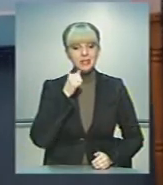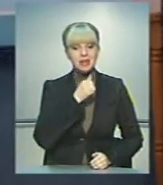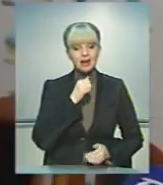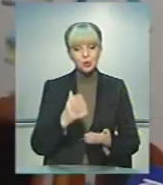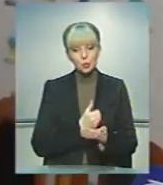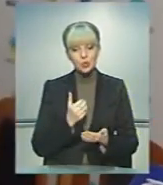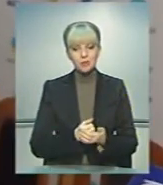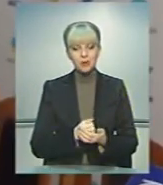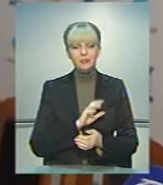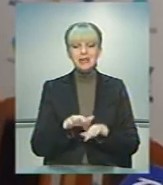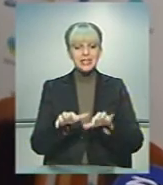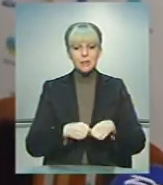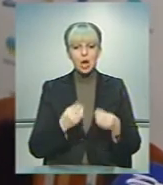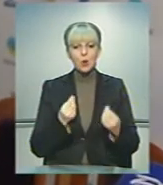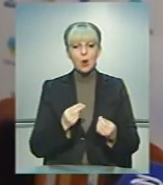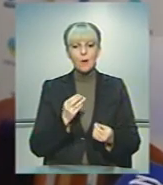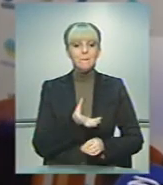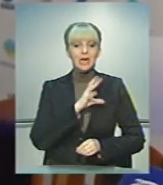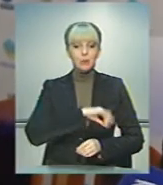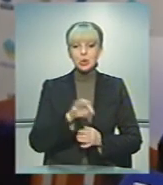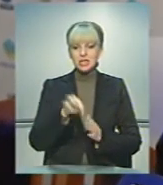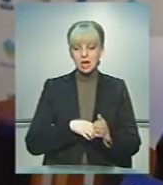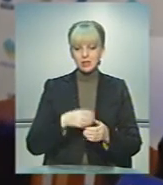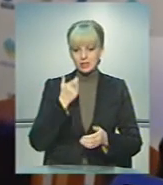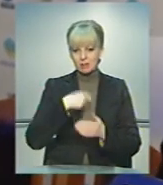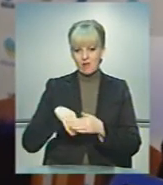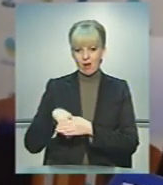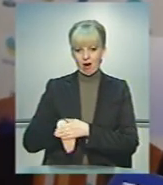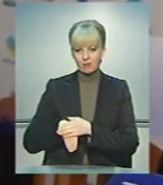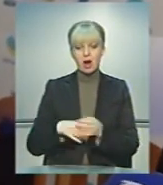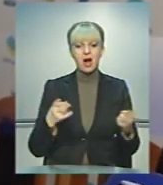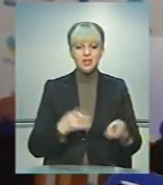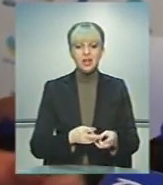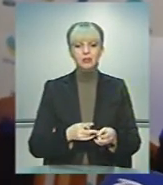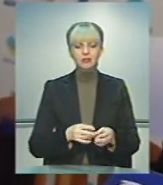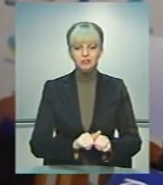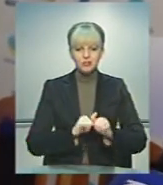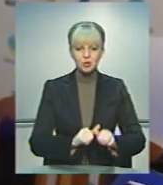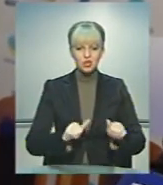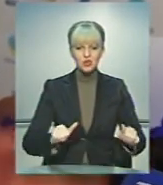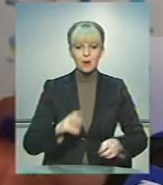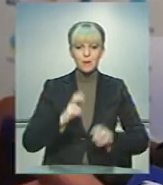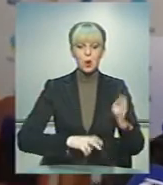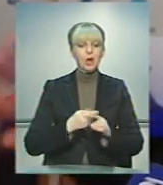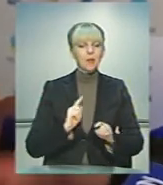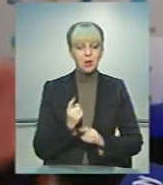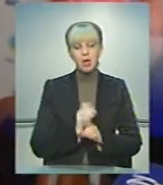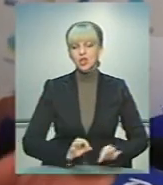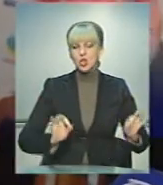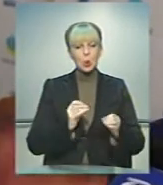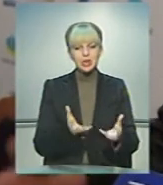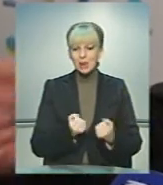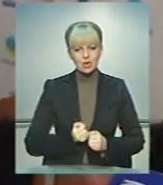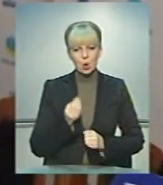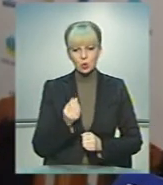успіху. Не забирати гроші прибутку одразу собі в карман, а треба пускати на розширення производства. Це перше. Ніколи не